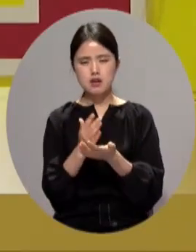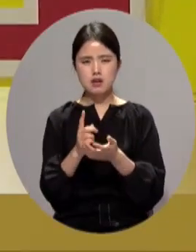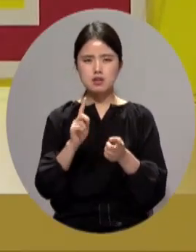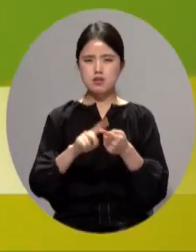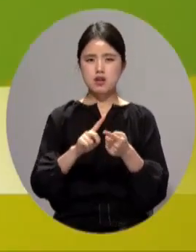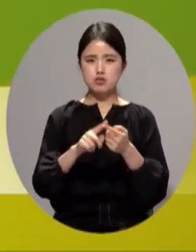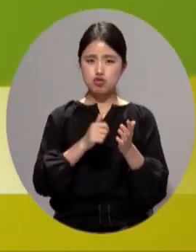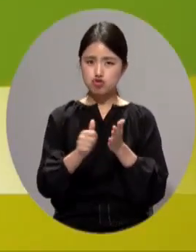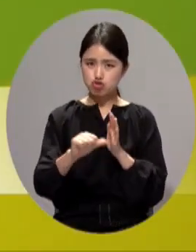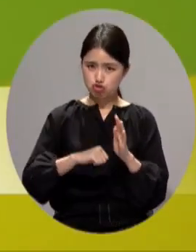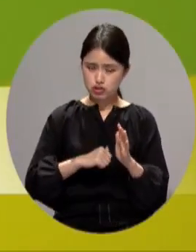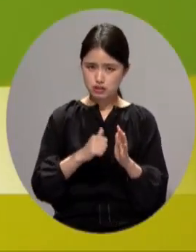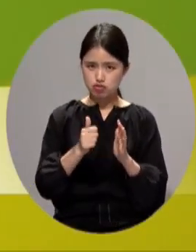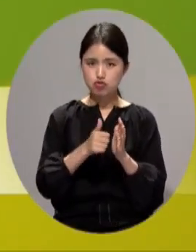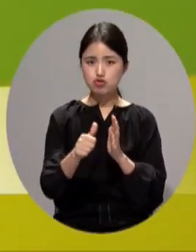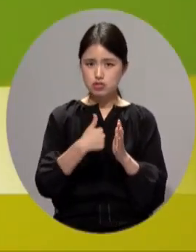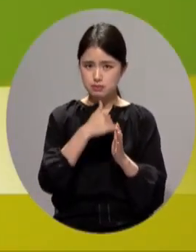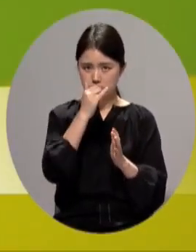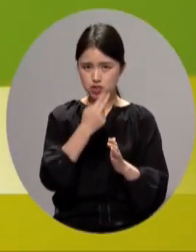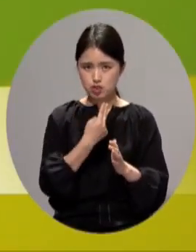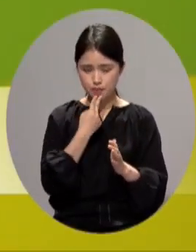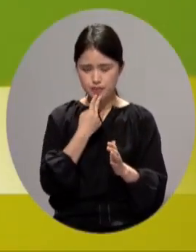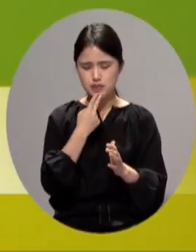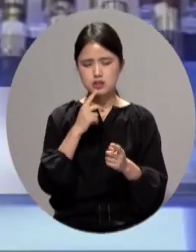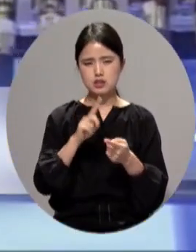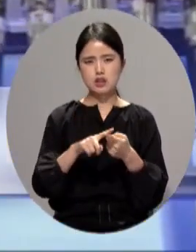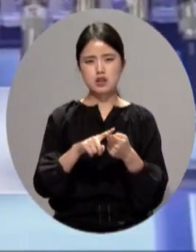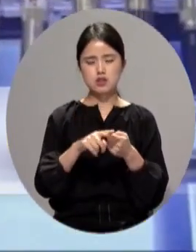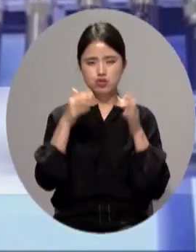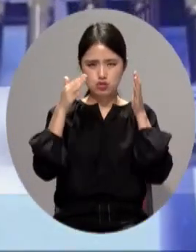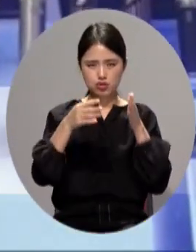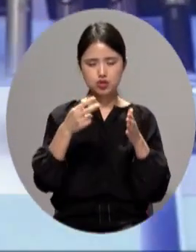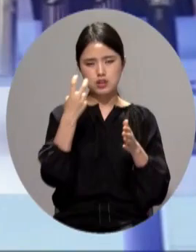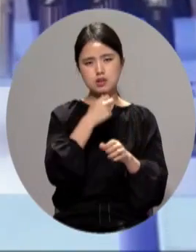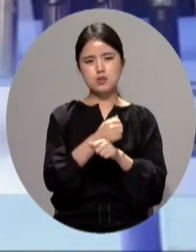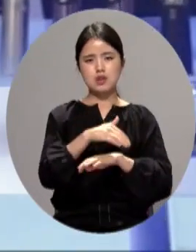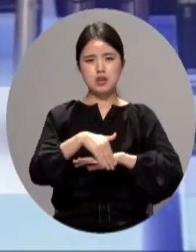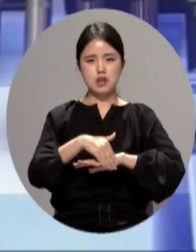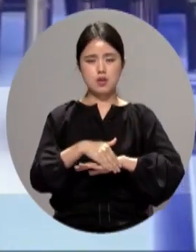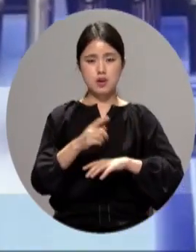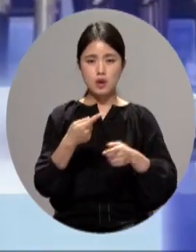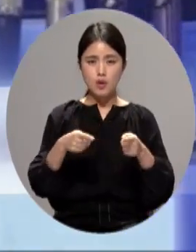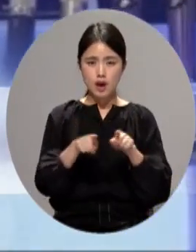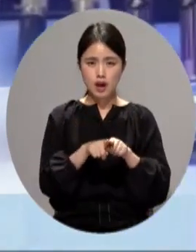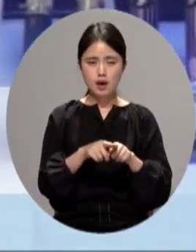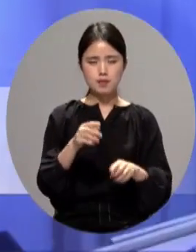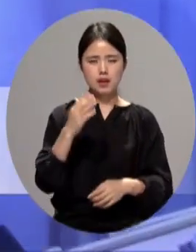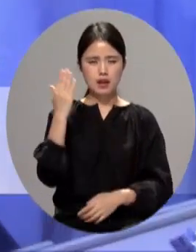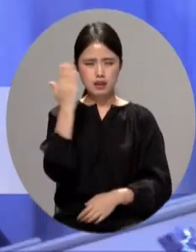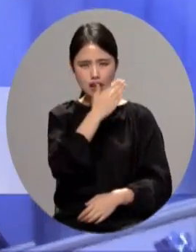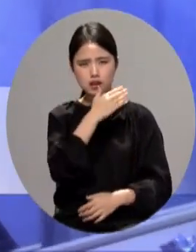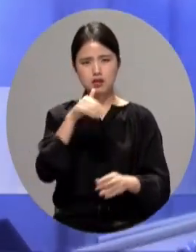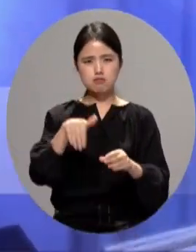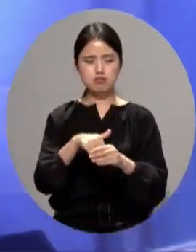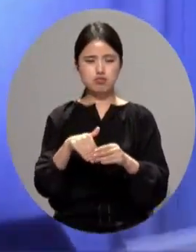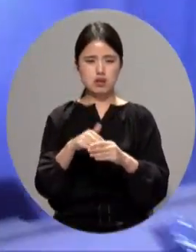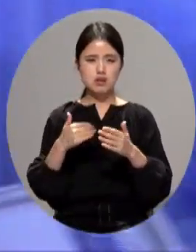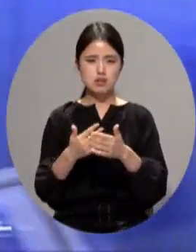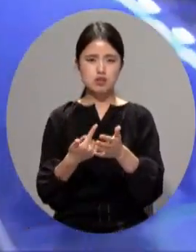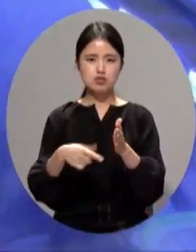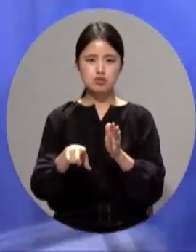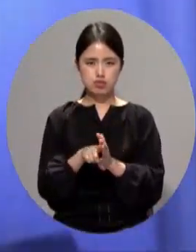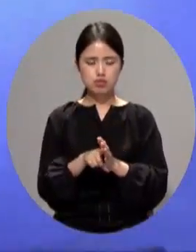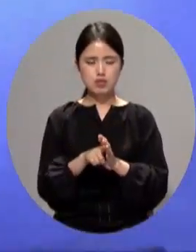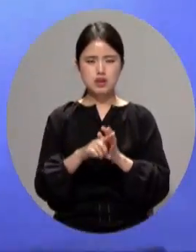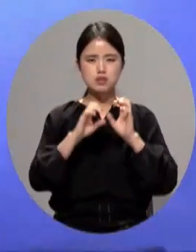청소년 출입 여부와 고용금지 업소 표시 워프 등을 중점 단속합니다 이와 함께 건전한 청소년 문화가 정착되도록